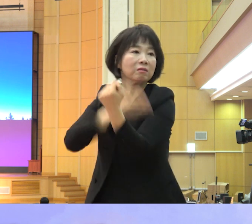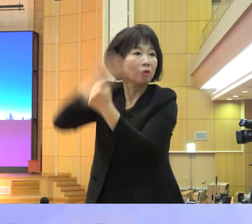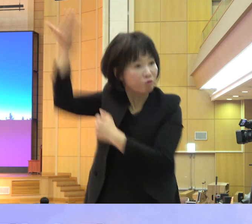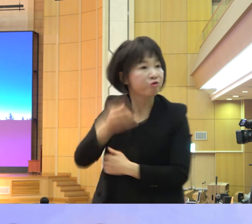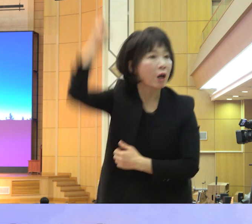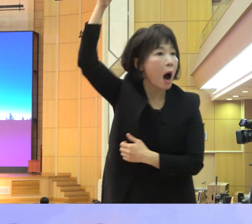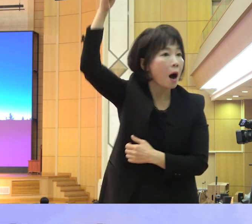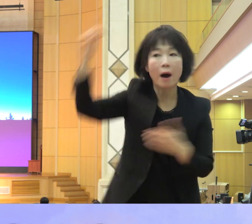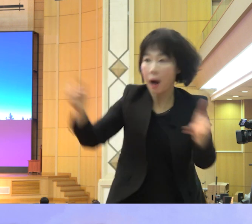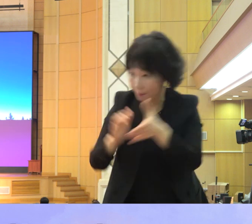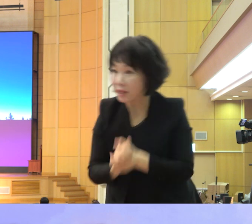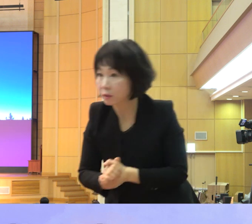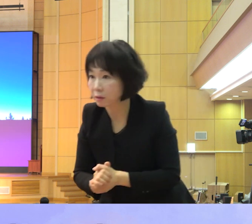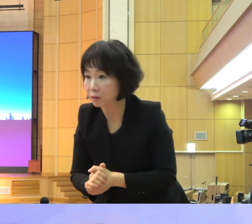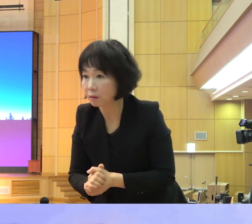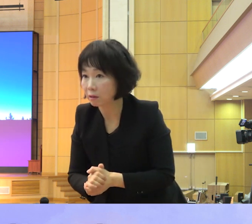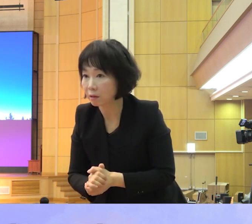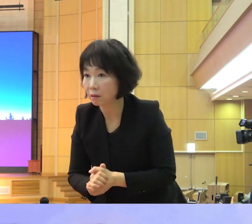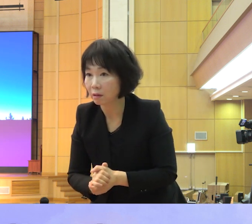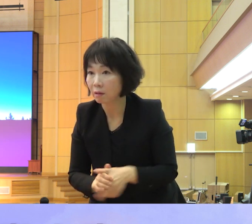소원만 빌지